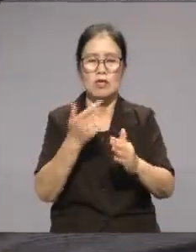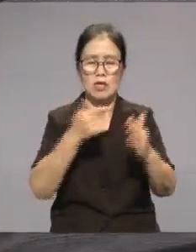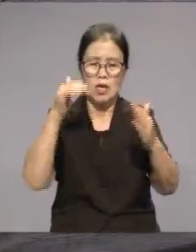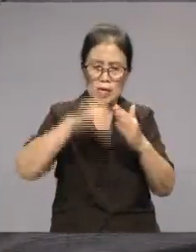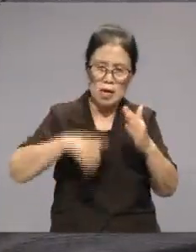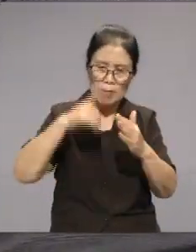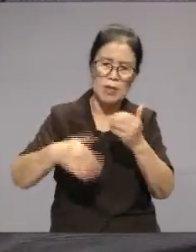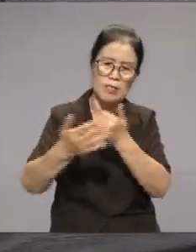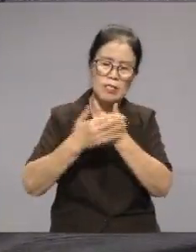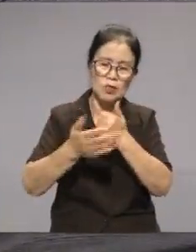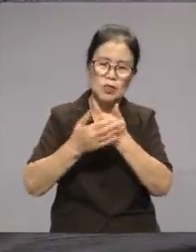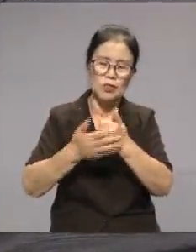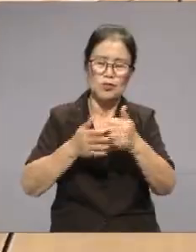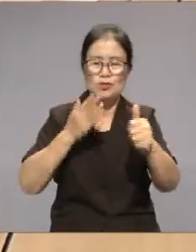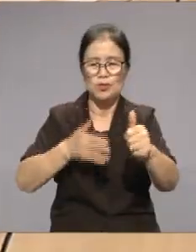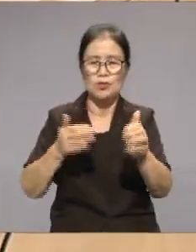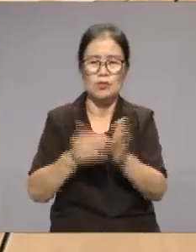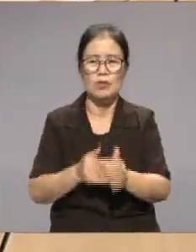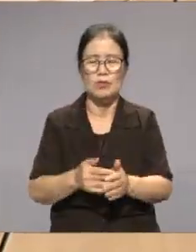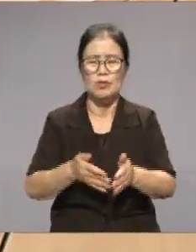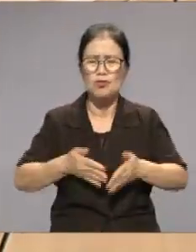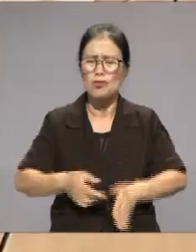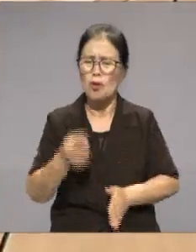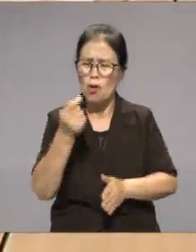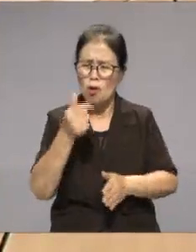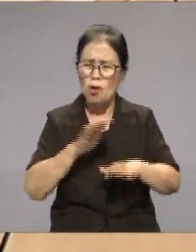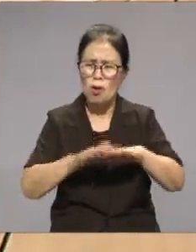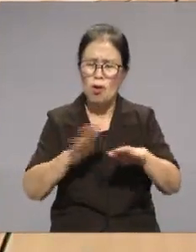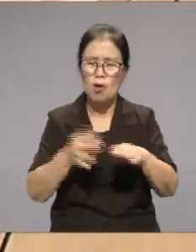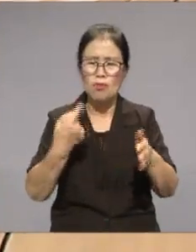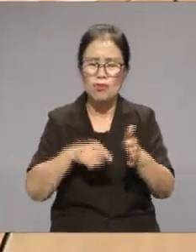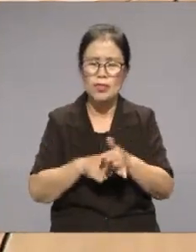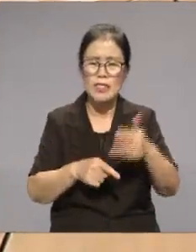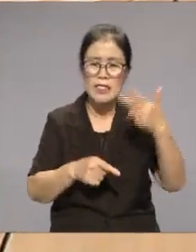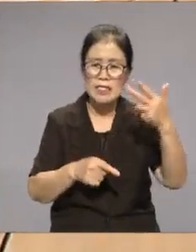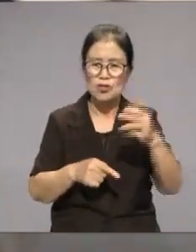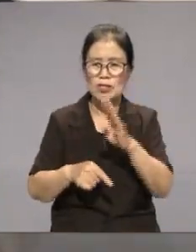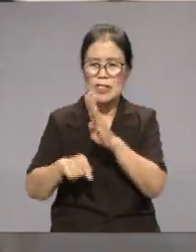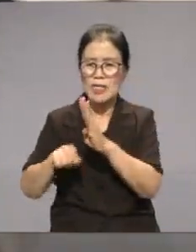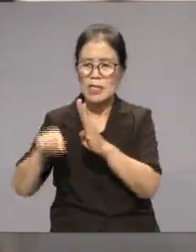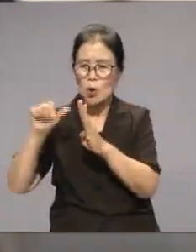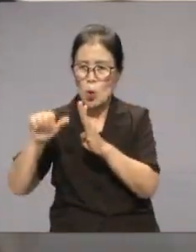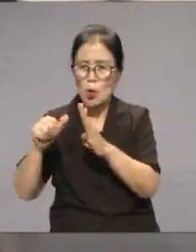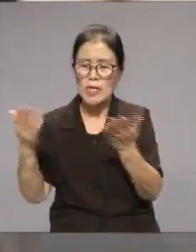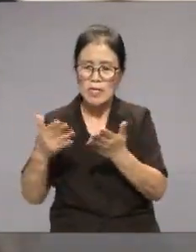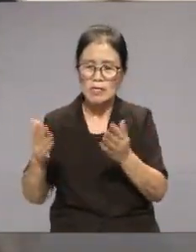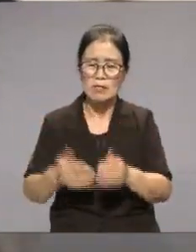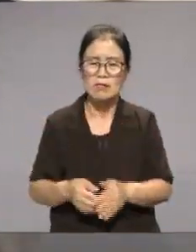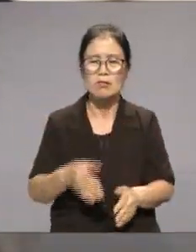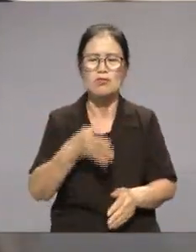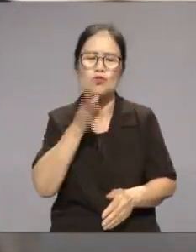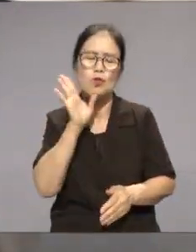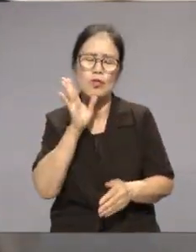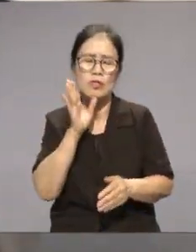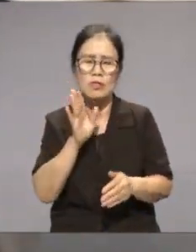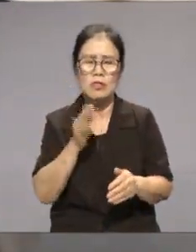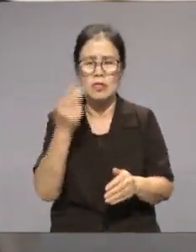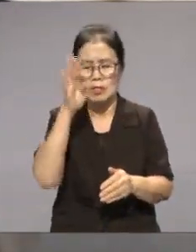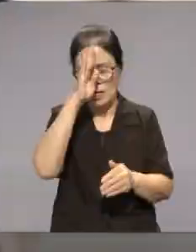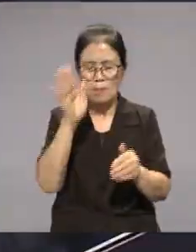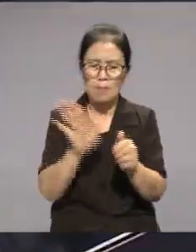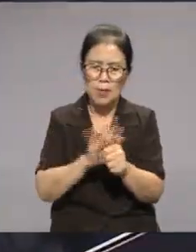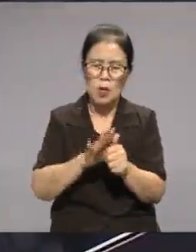당부했습니다. 저출산 문제를 풀어내기 위한 주 4.5일제, 저소득층 노인 간병비 지원, 기후보험